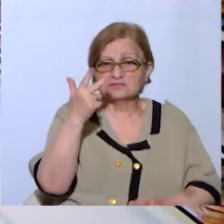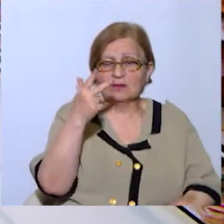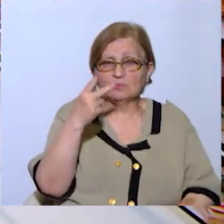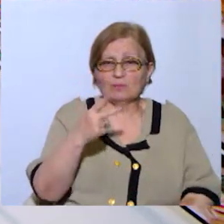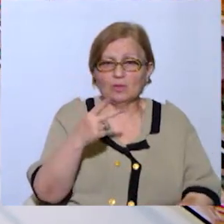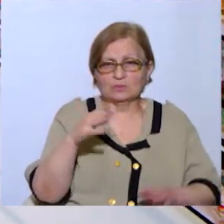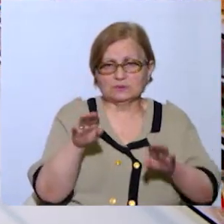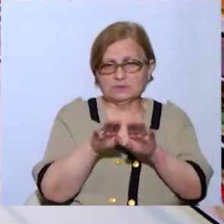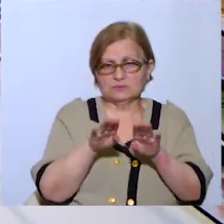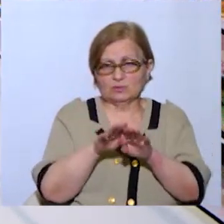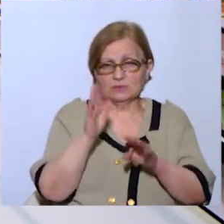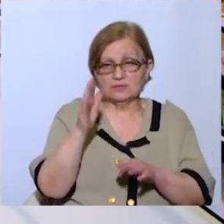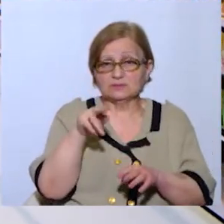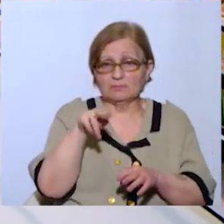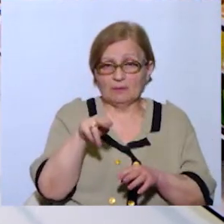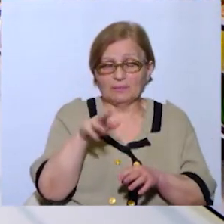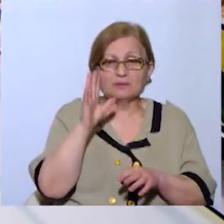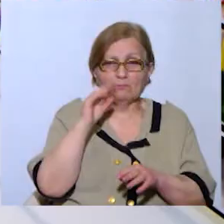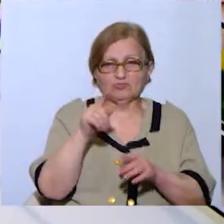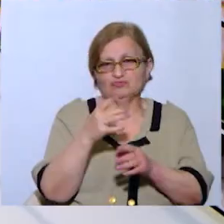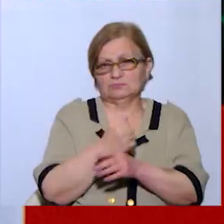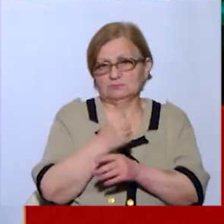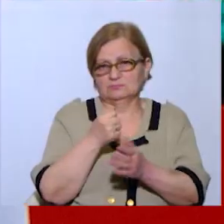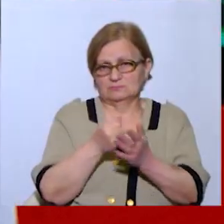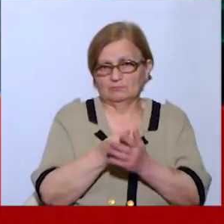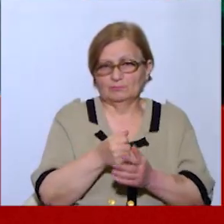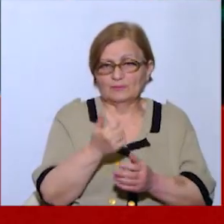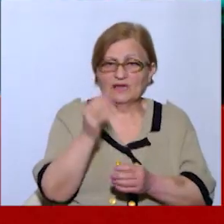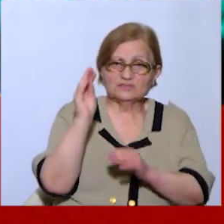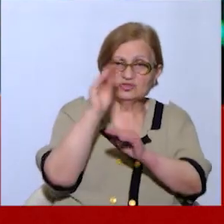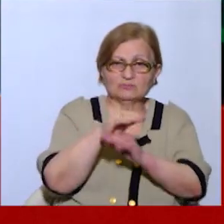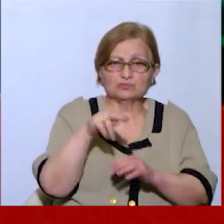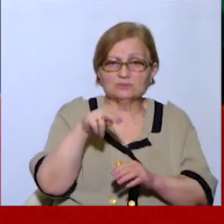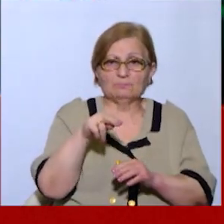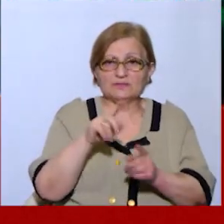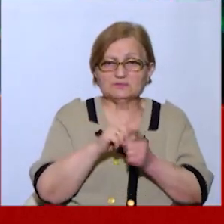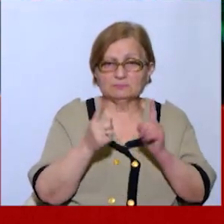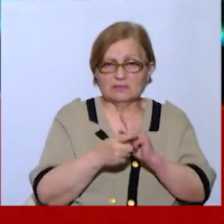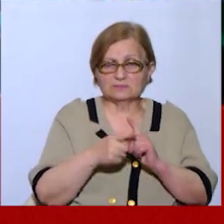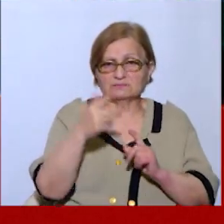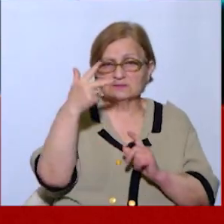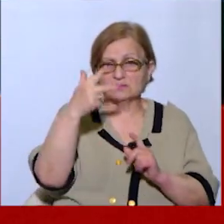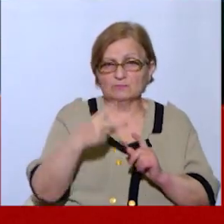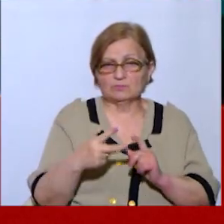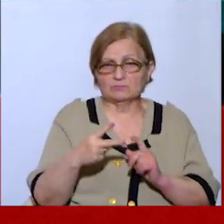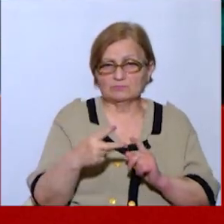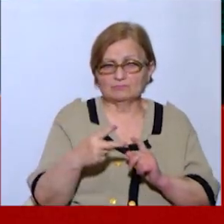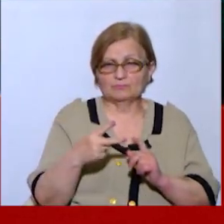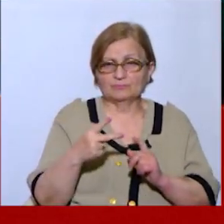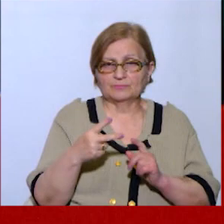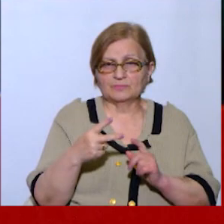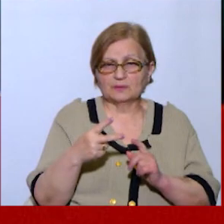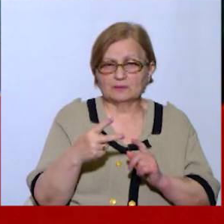3 მეორედის ტოლი როცა იქნება პე. და მოკლედ აი აქ უნდა ჩავსვათ ახლა პეს მაგივრად 3 მეორედი. მიიღება ეგეთი